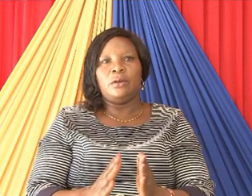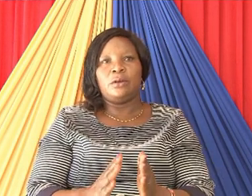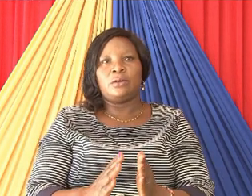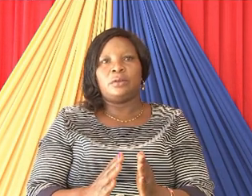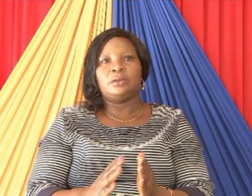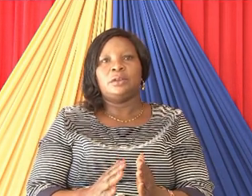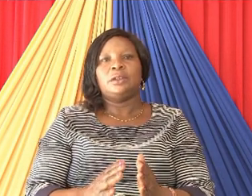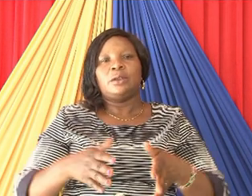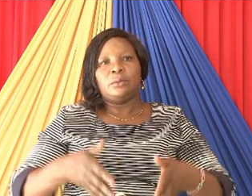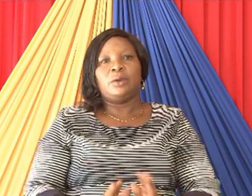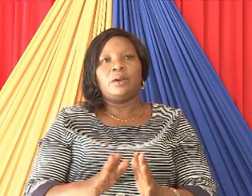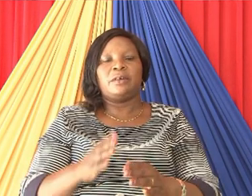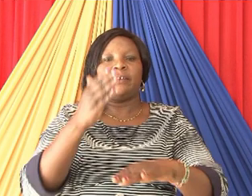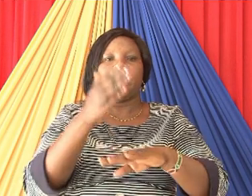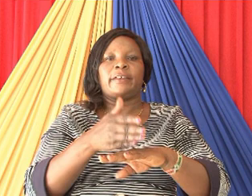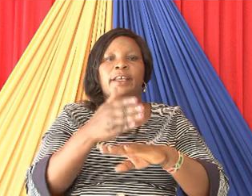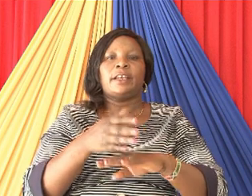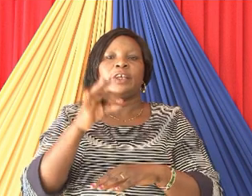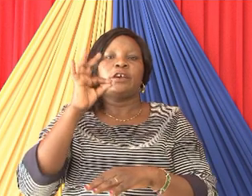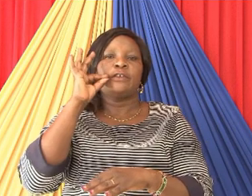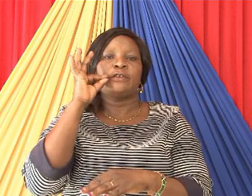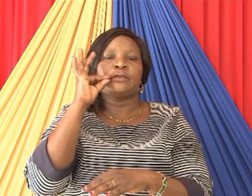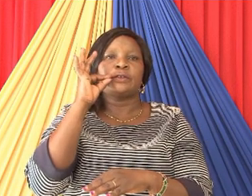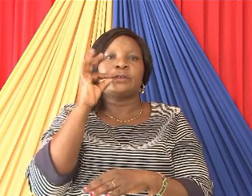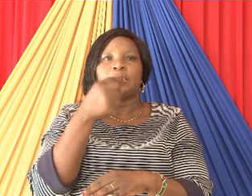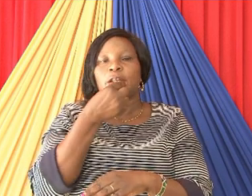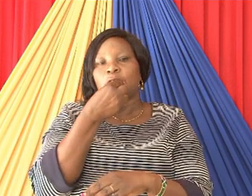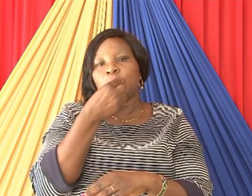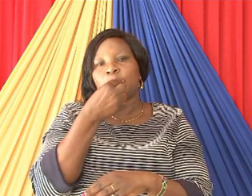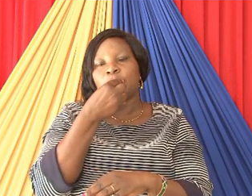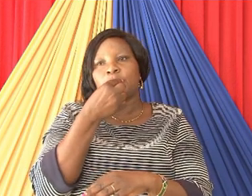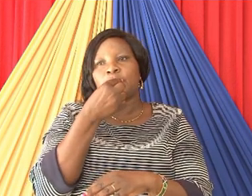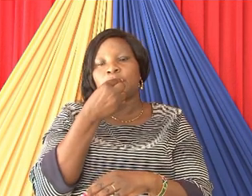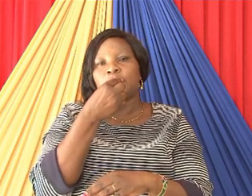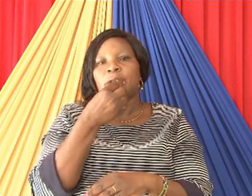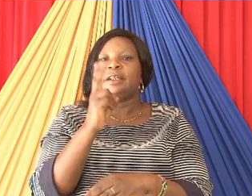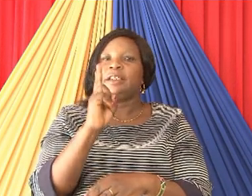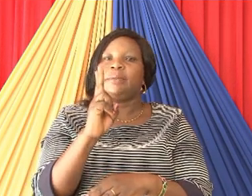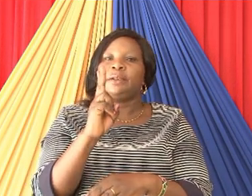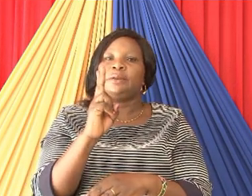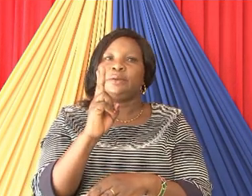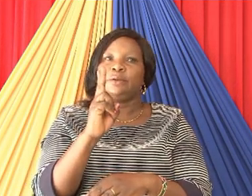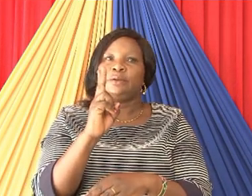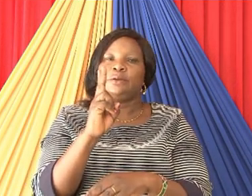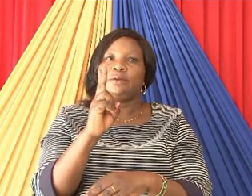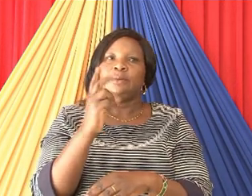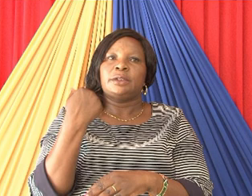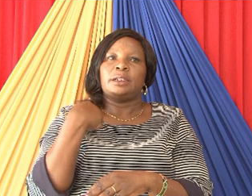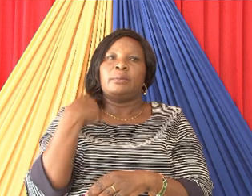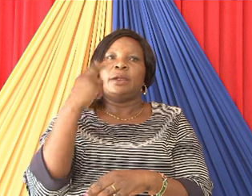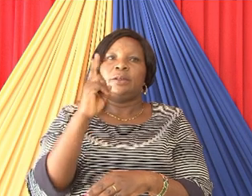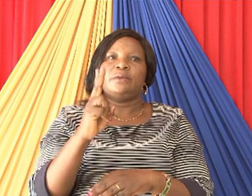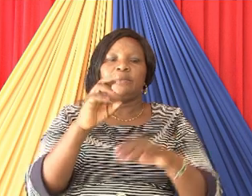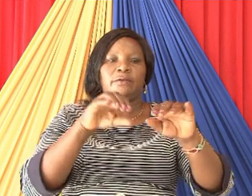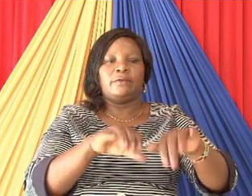mwitu. Yule naye mpanzi ama mfanyikazi namba 2 katika Mathayo naye